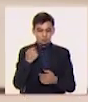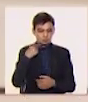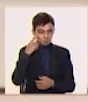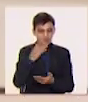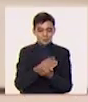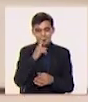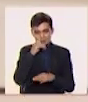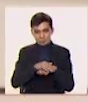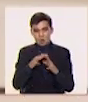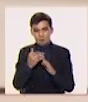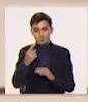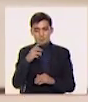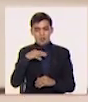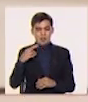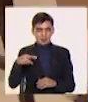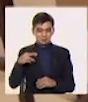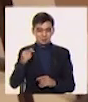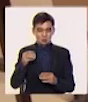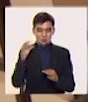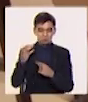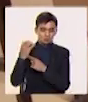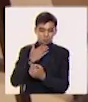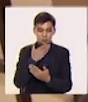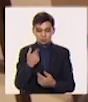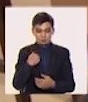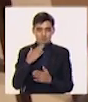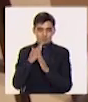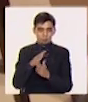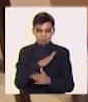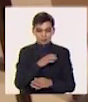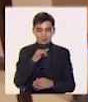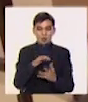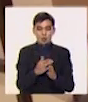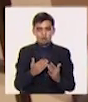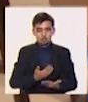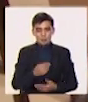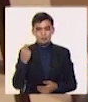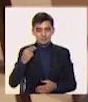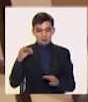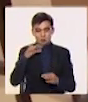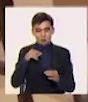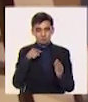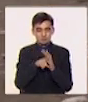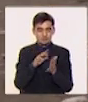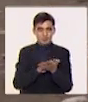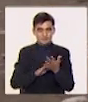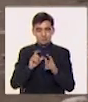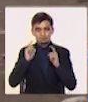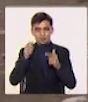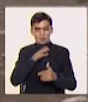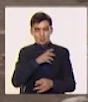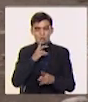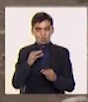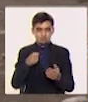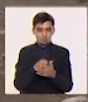әкімінің айтуынша миллиардтаған ақша жоғары жақтан бөлінбей тұр екен. Ауыл тұрғындары тіпті президент әкімшілігіне дейін өтініш жазған. Алайда әлі